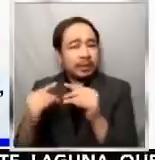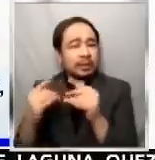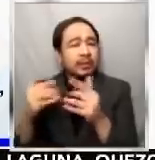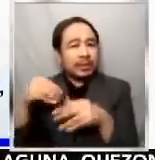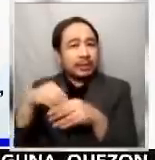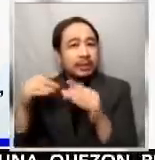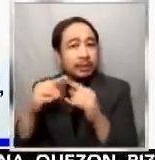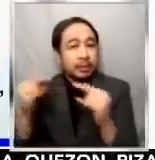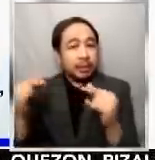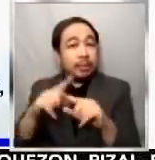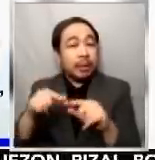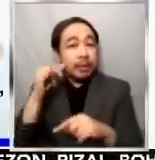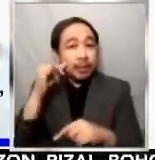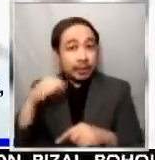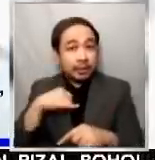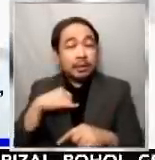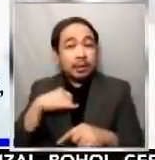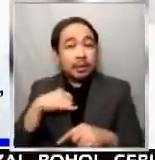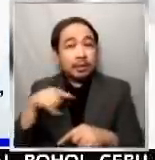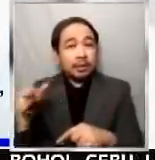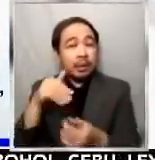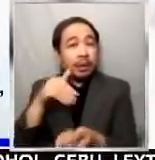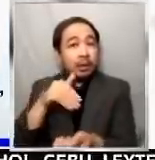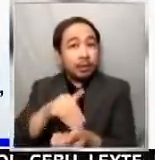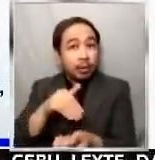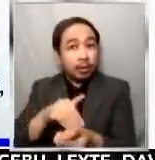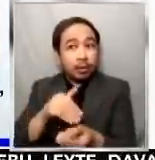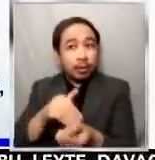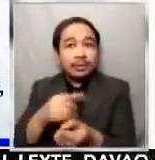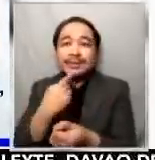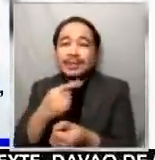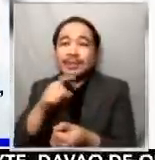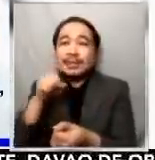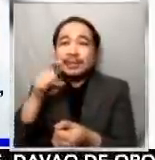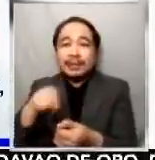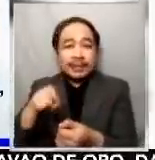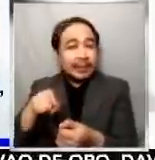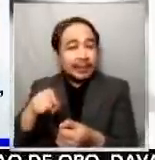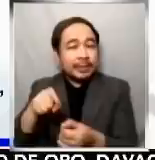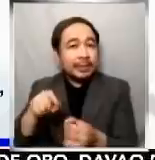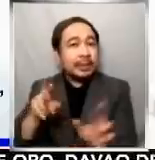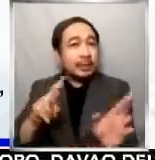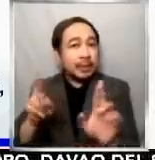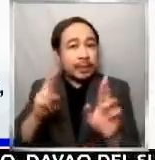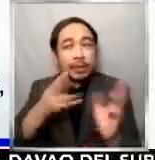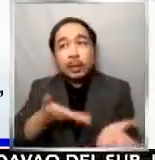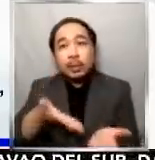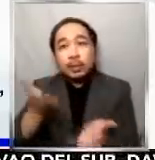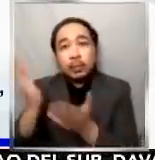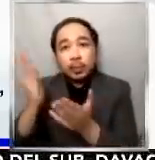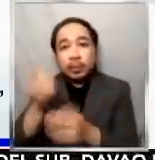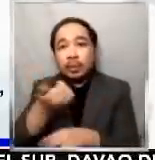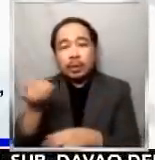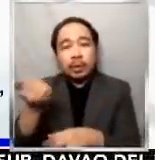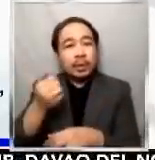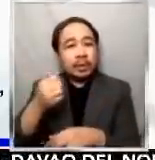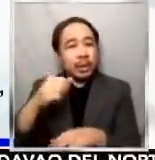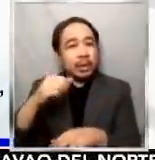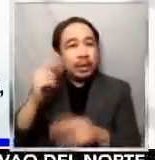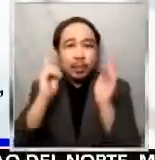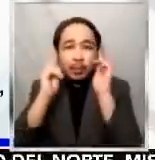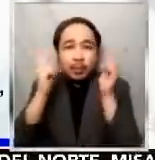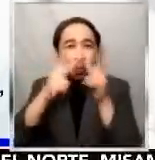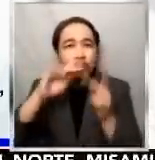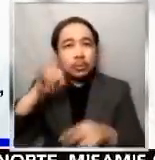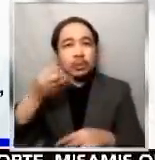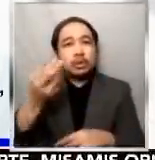the doctor felt na parang she needed to be addressed already. Nilipat siya sa Pope John Paul, I believe. Pope John Paul